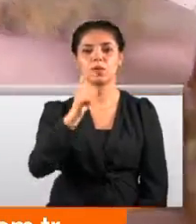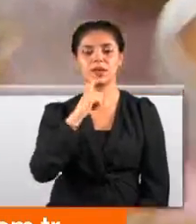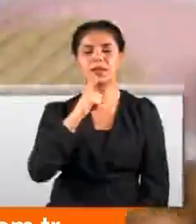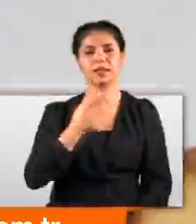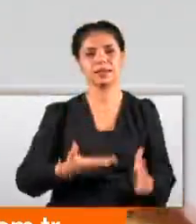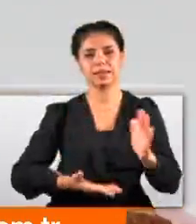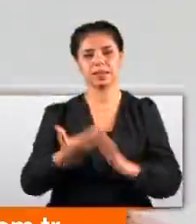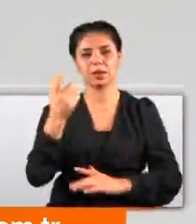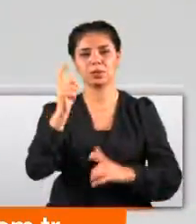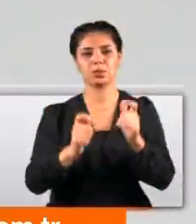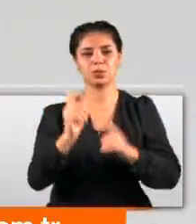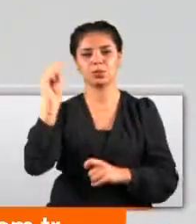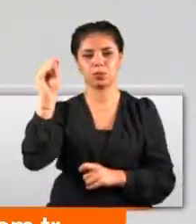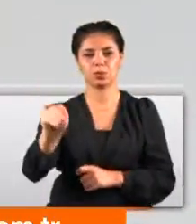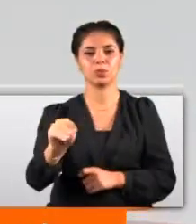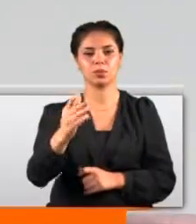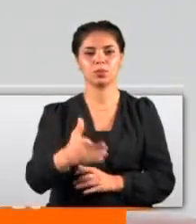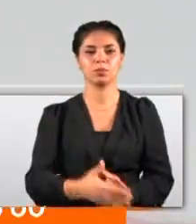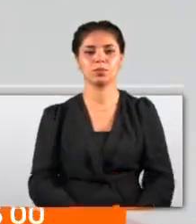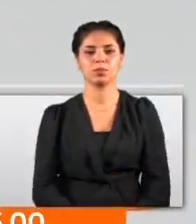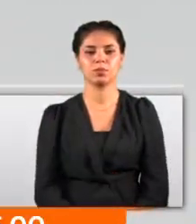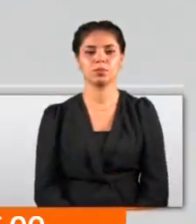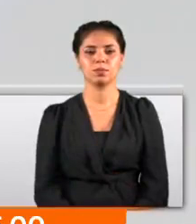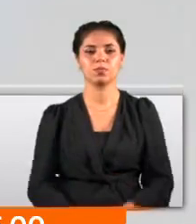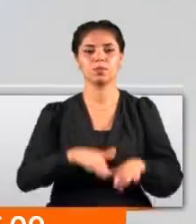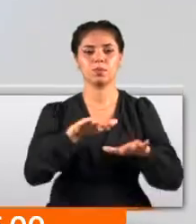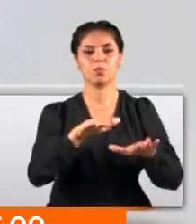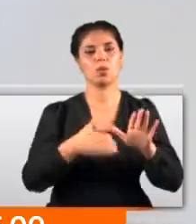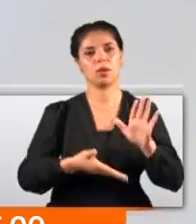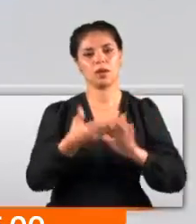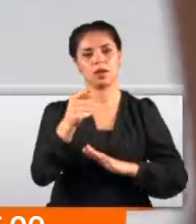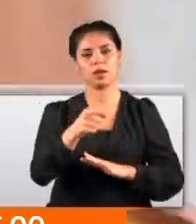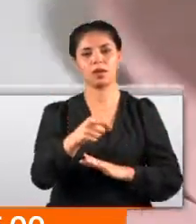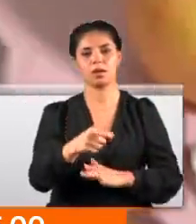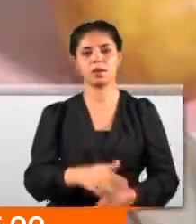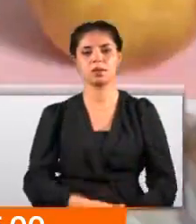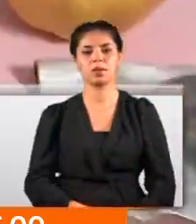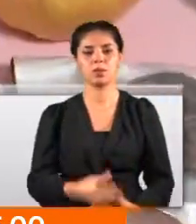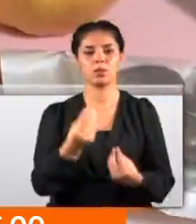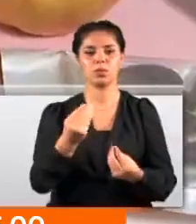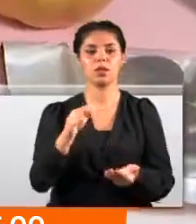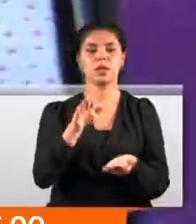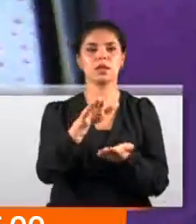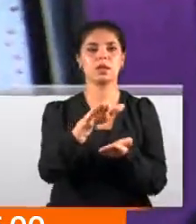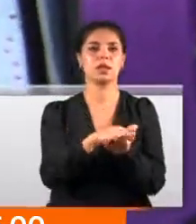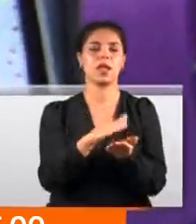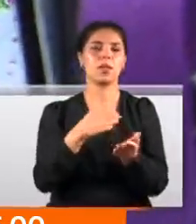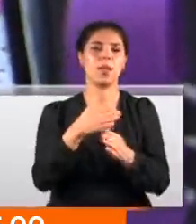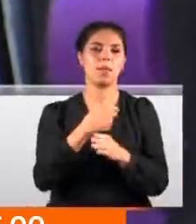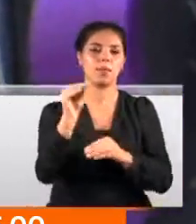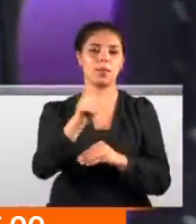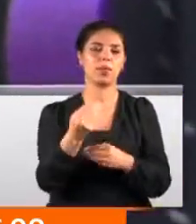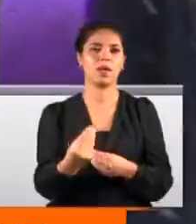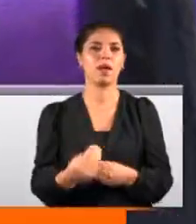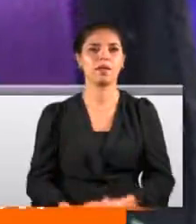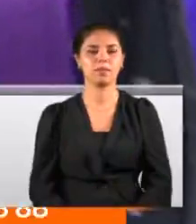kaldırıyoruz. Yerine süt veya kefir koyuyoruz. Ve bu yine börekleri kaldırıp şöyle güzel bir sandviç koyabiliriz.